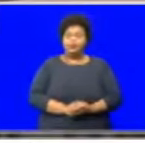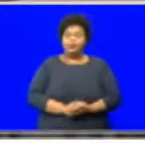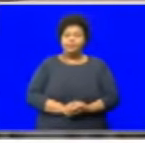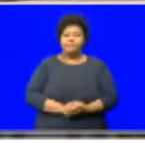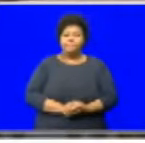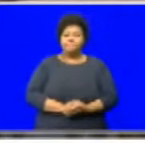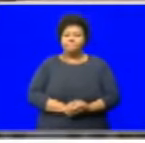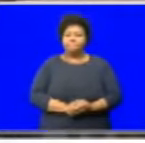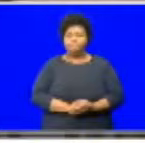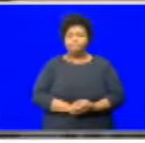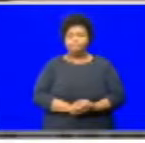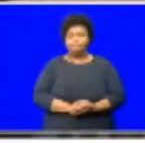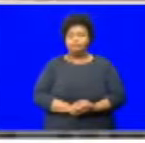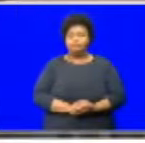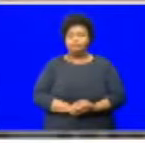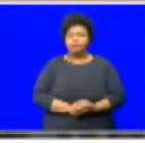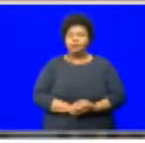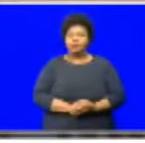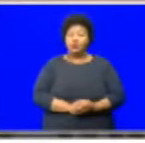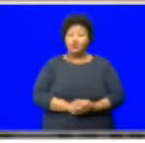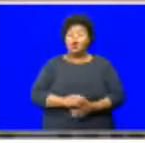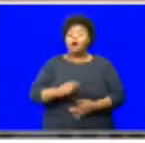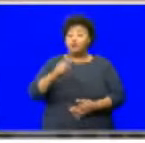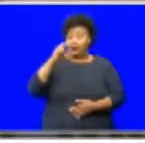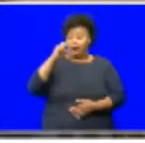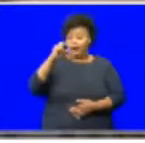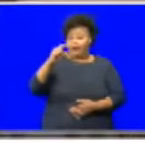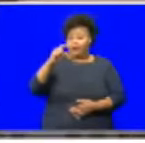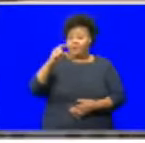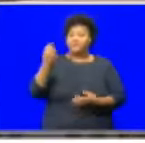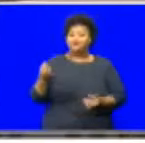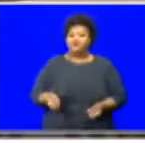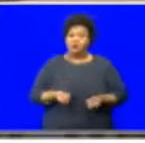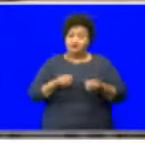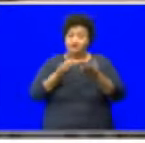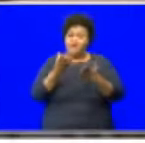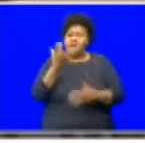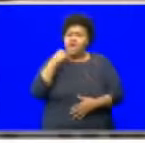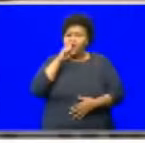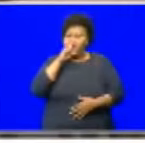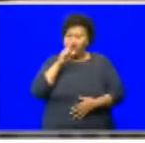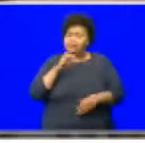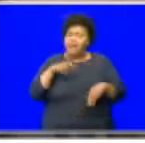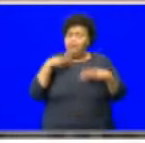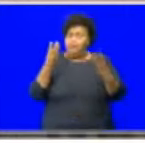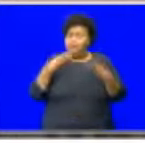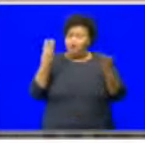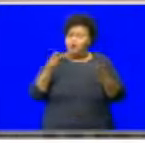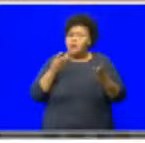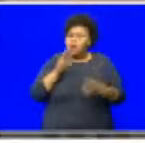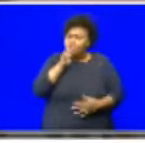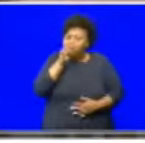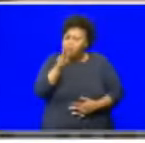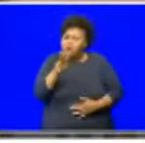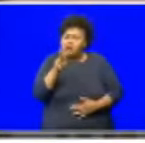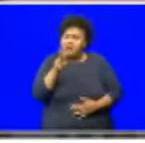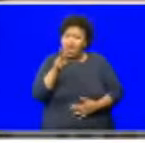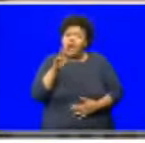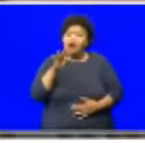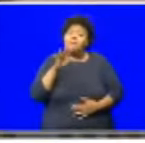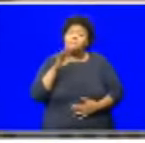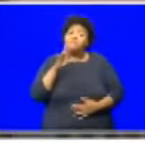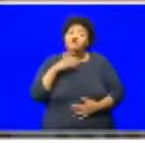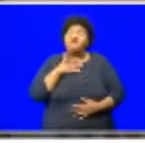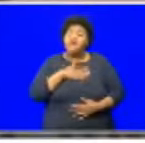Leli khadi leli ubukeka ngathi ulihlazo even. Uyesaba nje nekuthuda ukukhuluma uthini. Mina emazalwane ngitsite nje